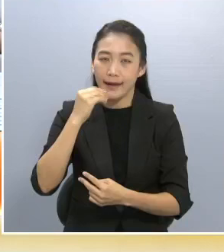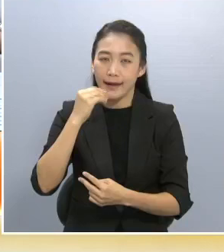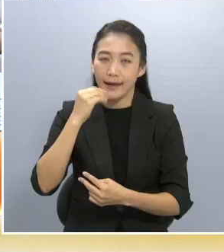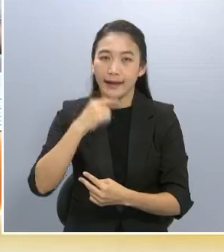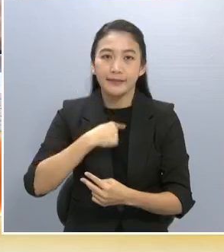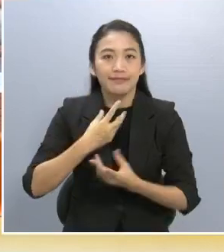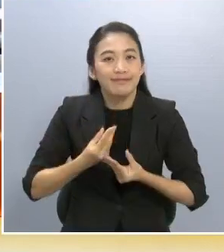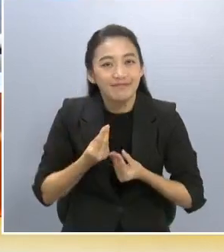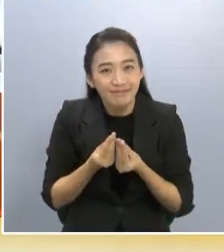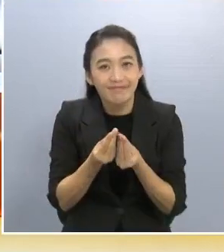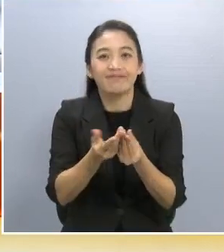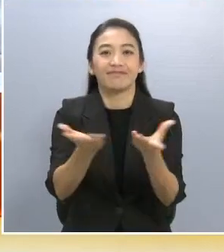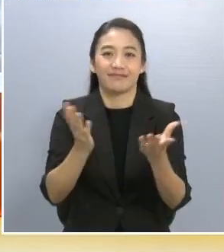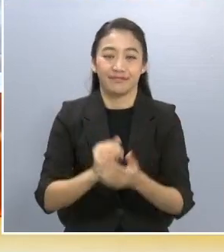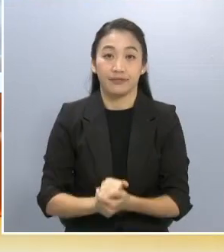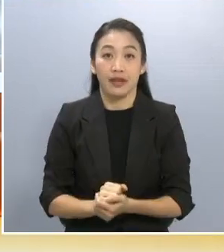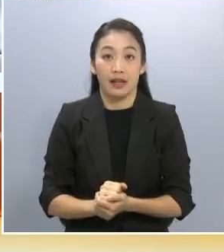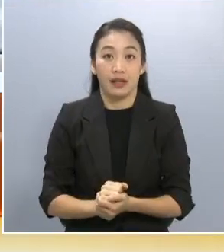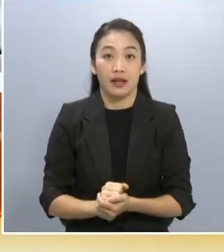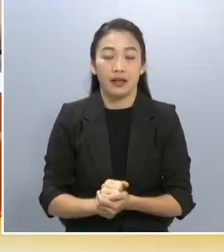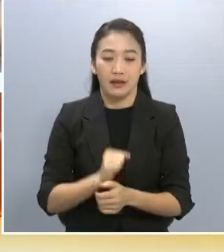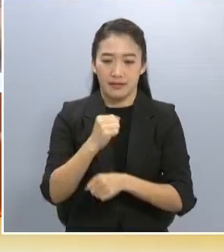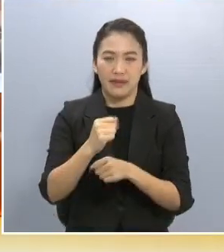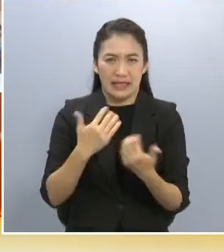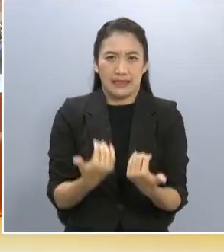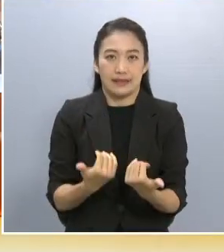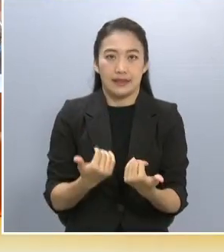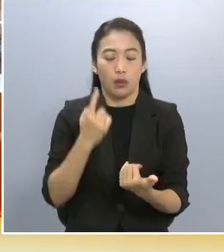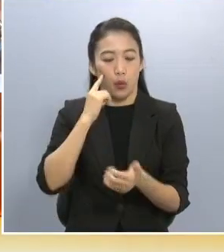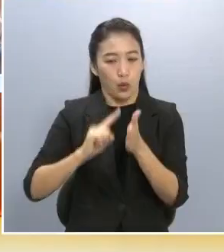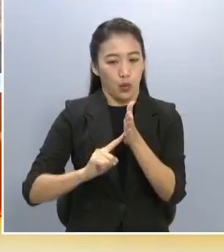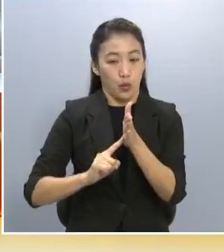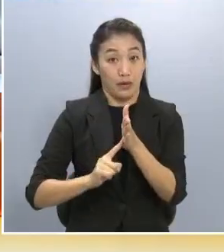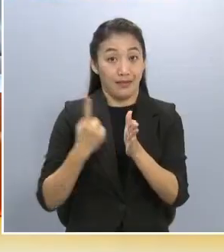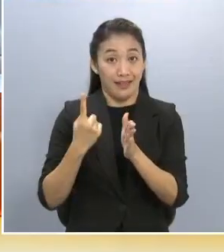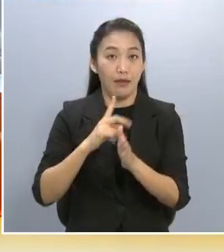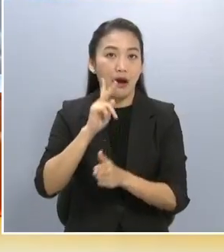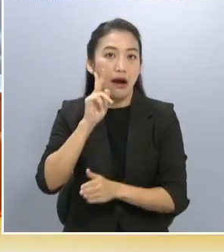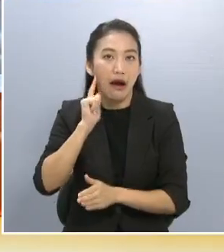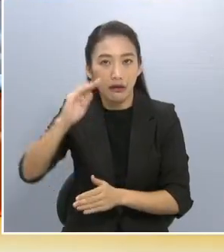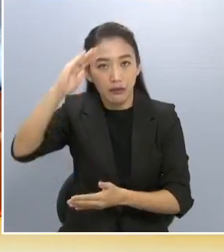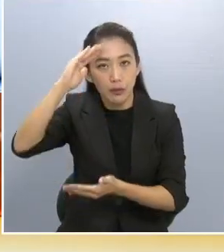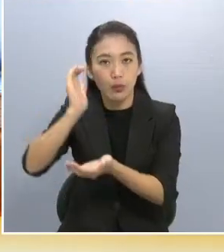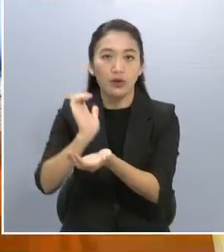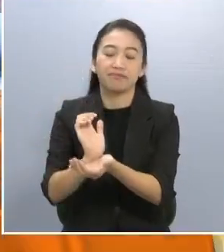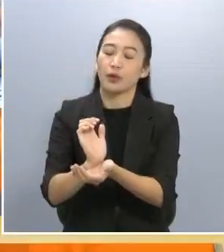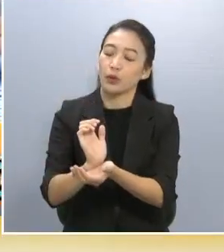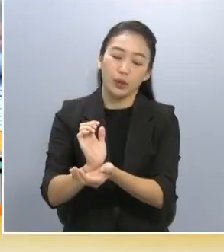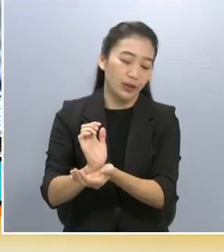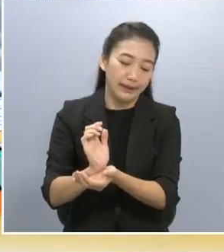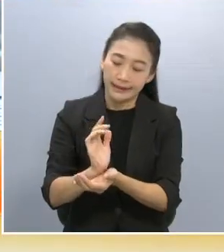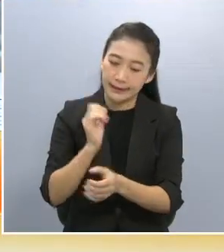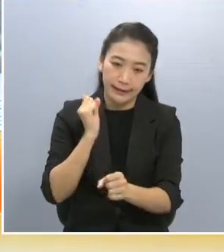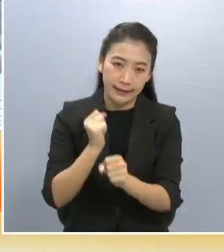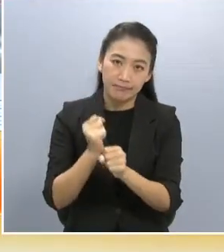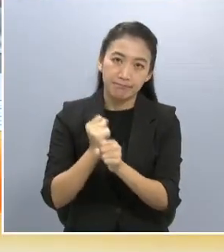เราเริ่มต้นข่าวท่านผู้ชมครับเป็นเหตุงามไส้ของตำรวจใหญ่จริงๆท่านผู้ชมครับไปจับผู้ต้องหาใน